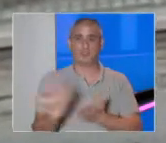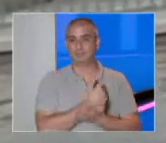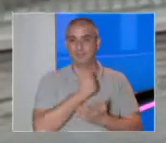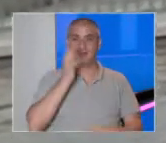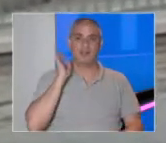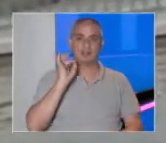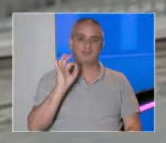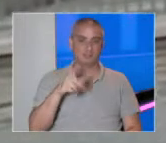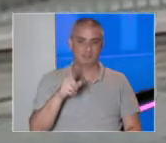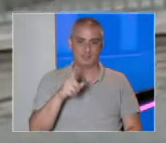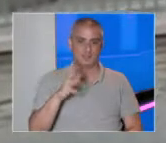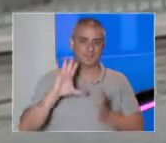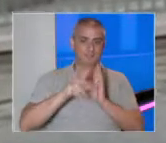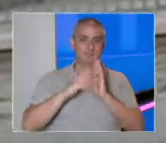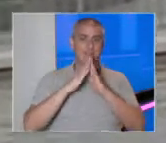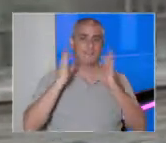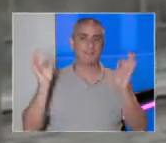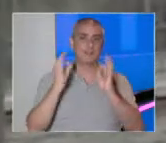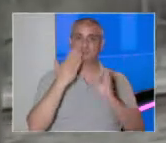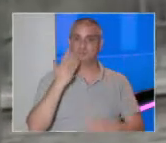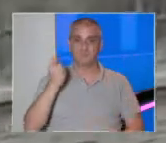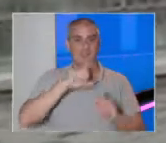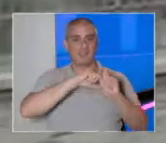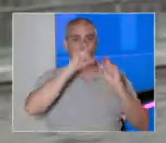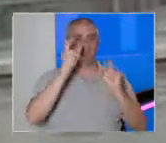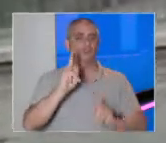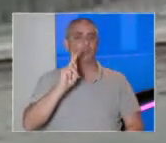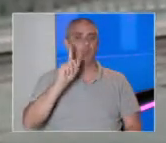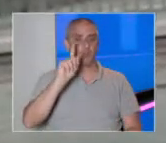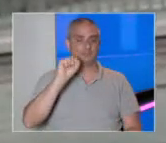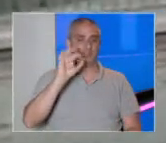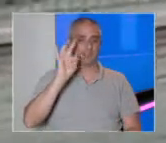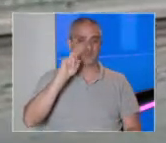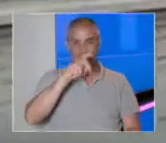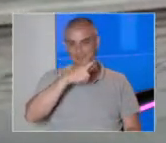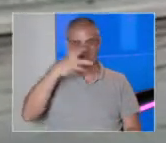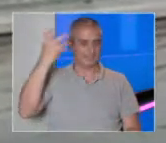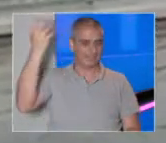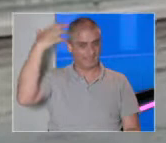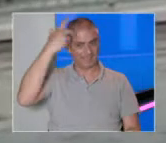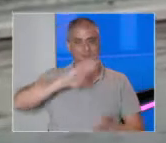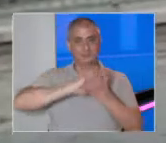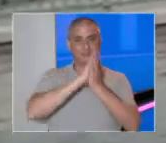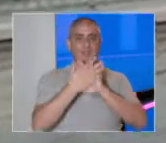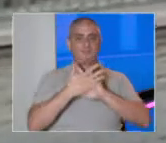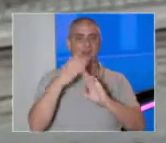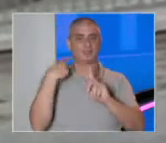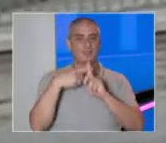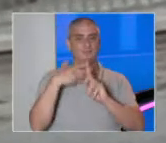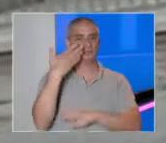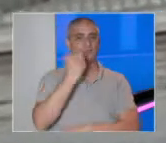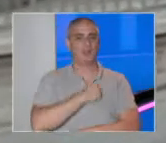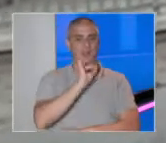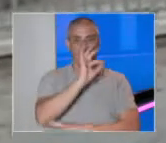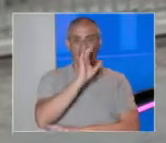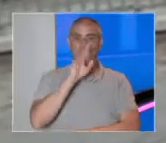של בזיזת בית המקדש, וקשת קונסטנטינוס, זה הקיסר שהפך את הנצרות לדת האימפריה.